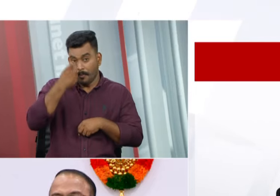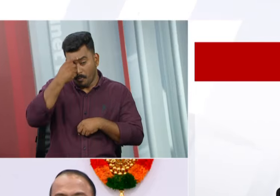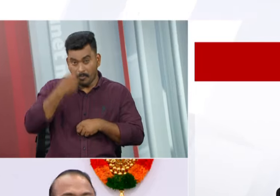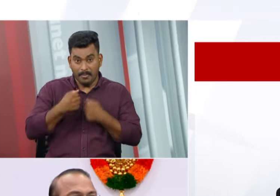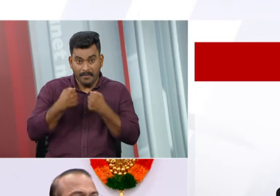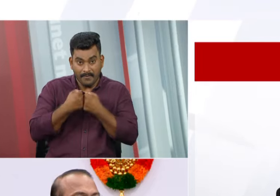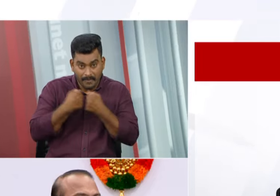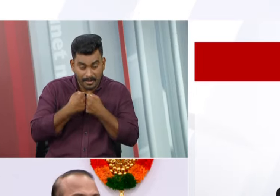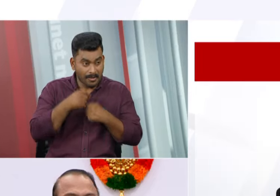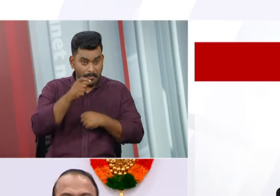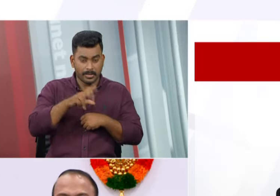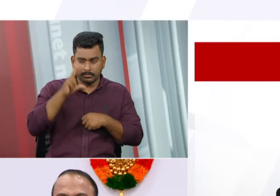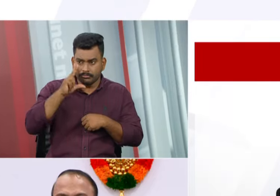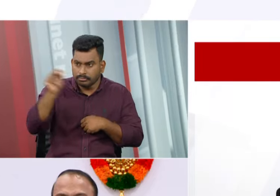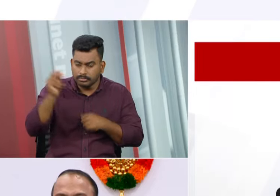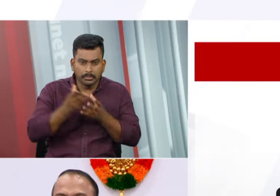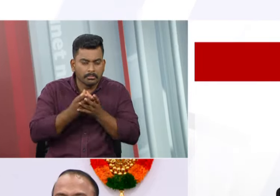കൂട്ടം തെറ്റിപ്പോയാൽ